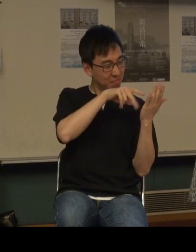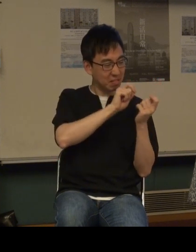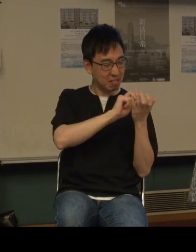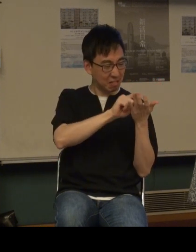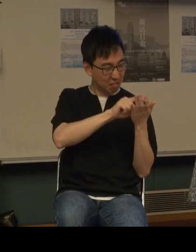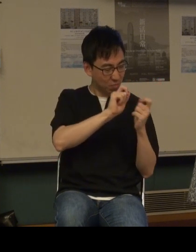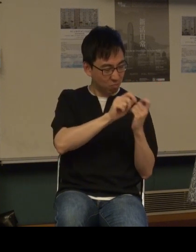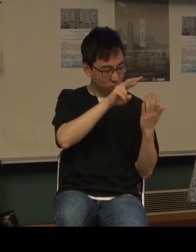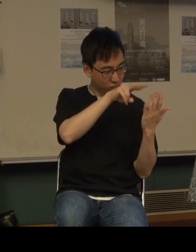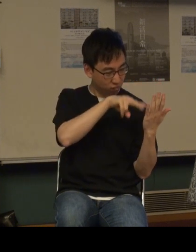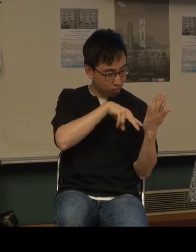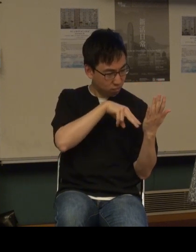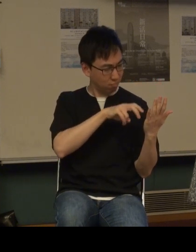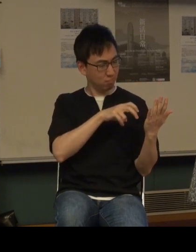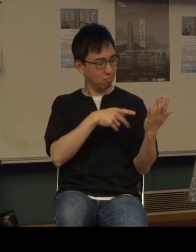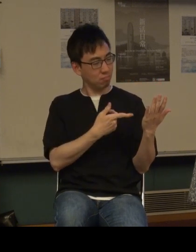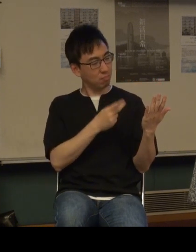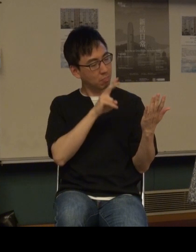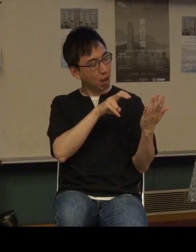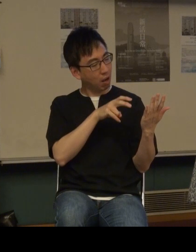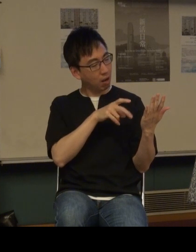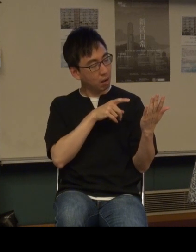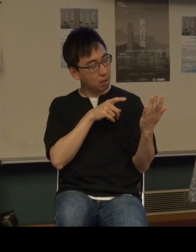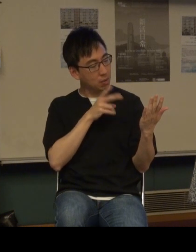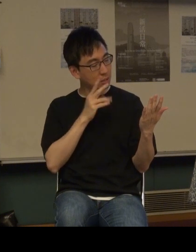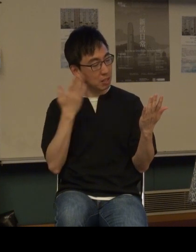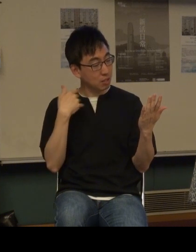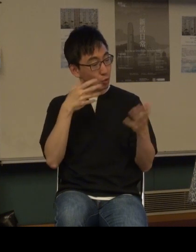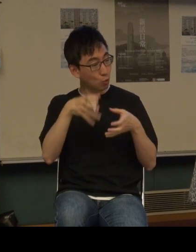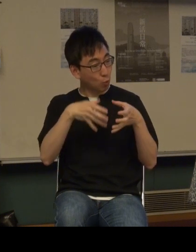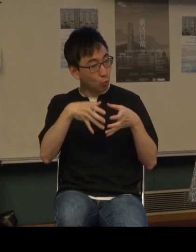咧，我哋甚至其實都見唔到當日有一個